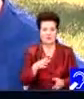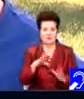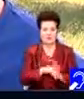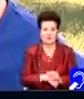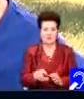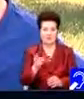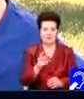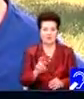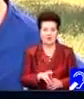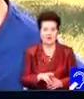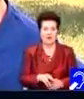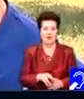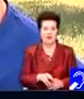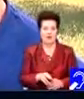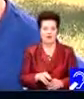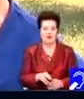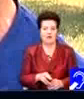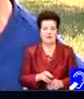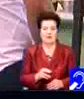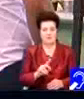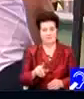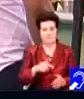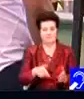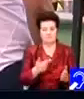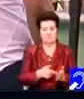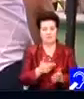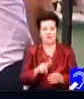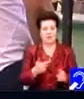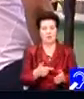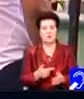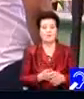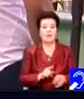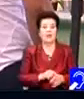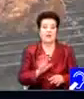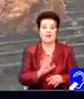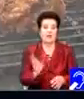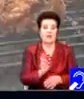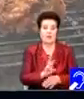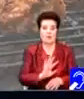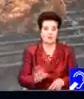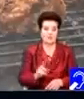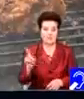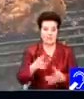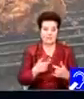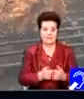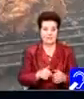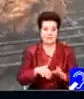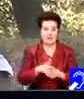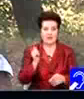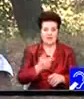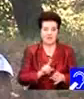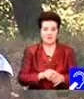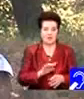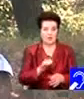de a... locuitor a municipiului Chișinău. Cei care nu au reușit încă să treacă pe la secțiile electorale de care aparțin o